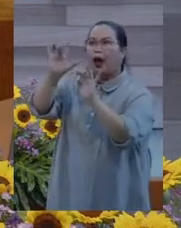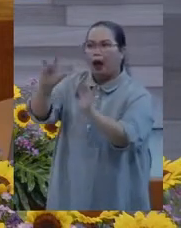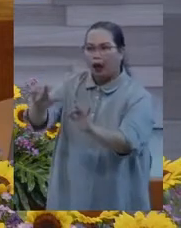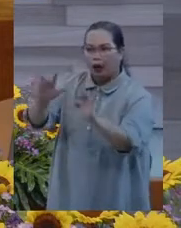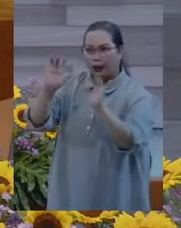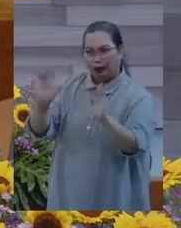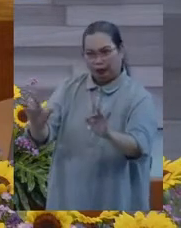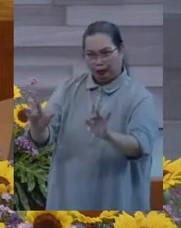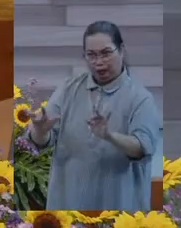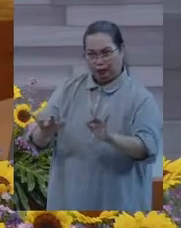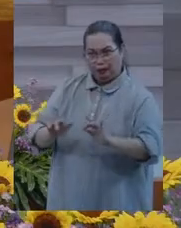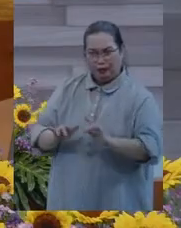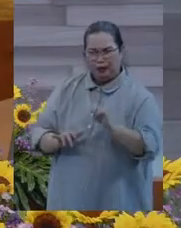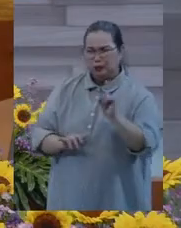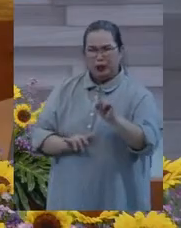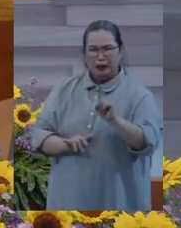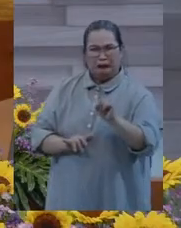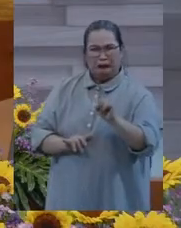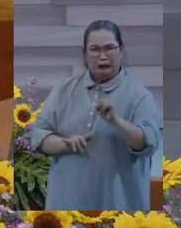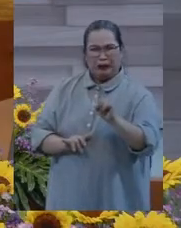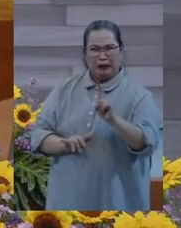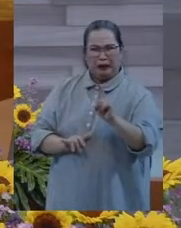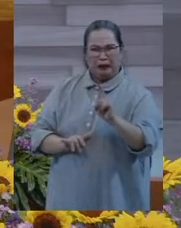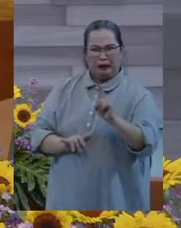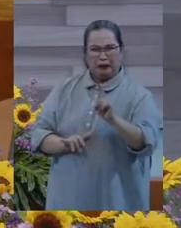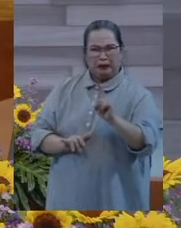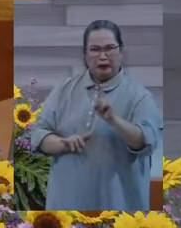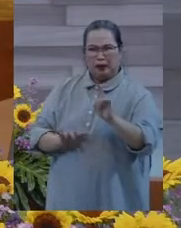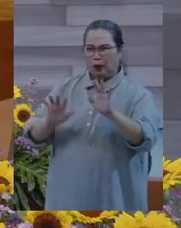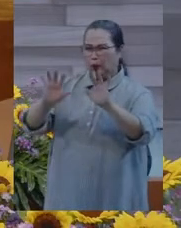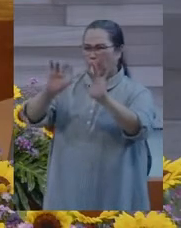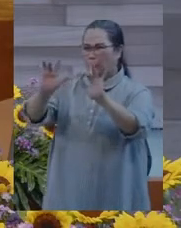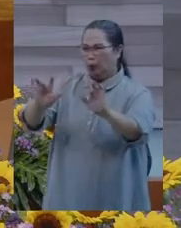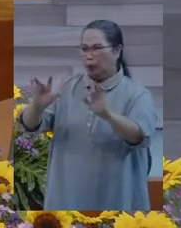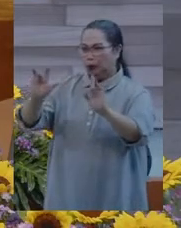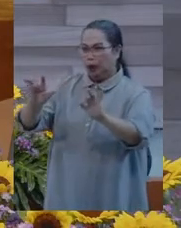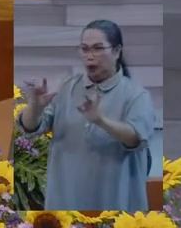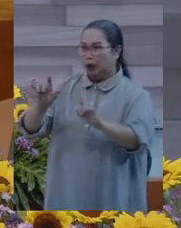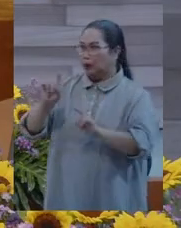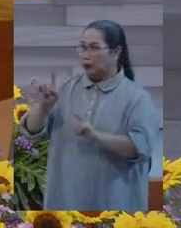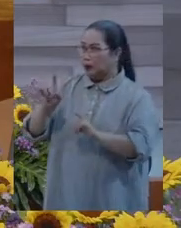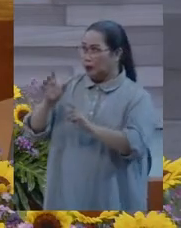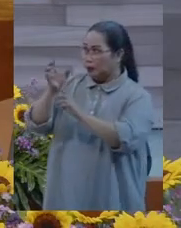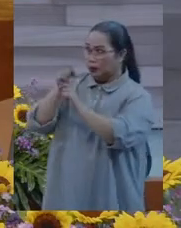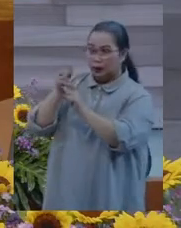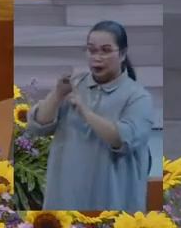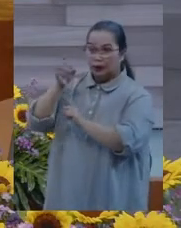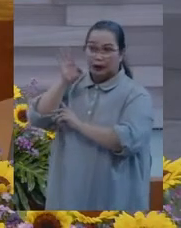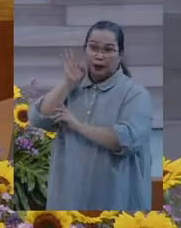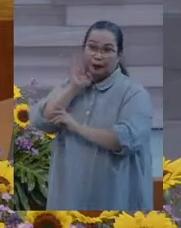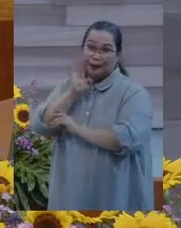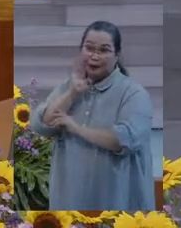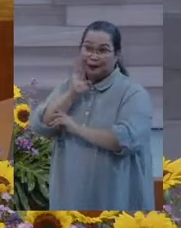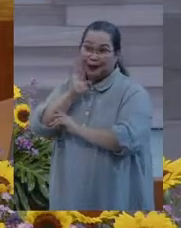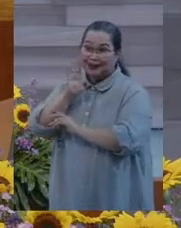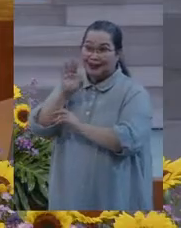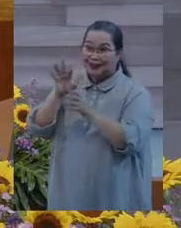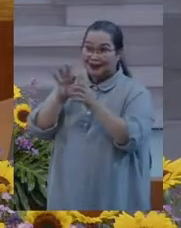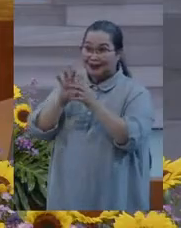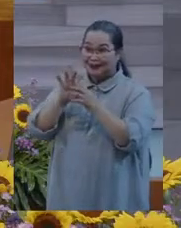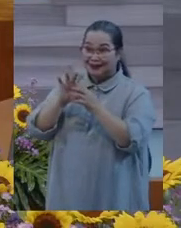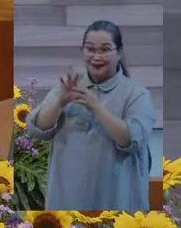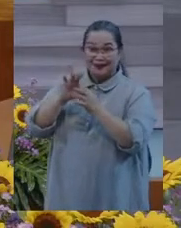them? Well, malamang sa kanyang kuya, si Jesus.